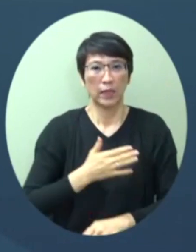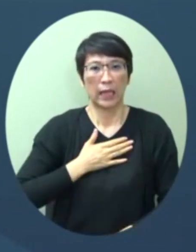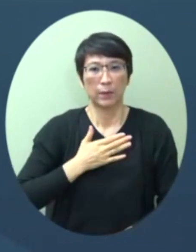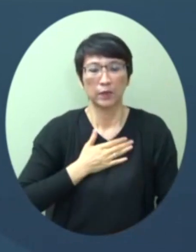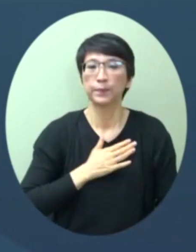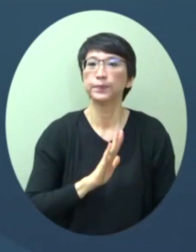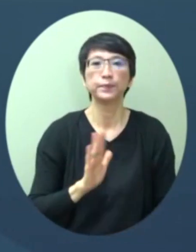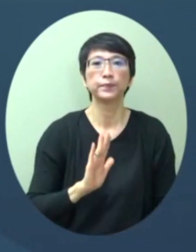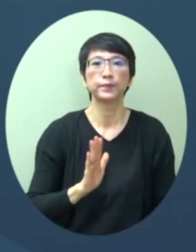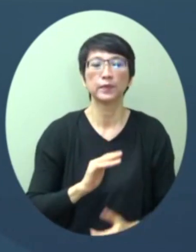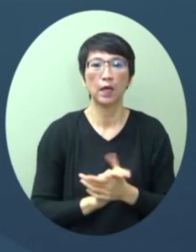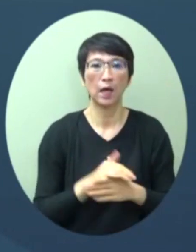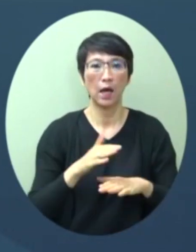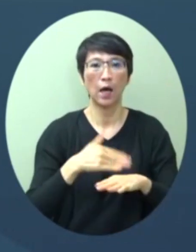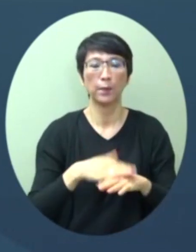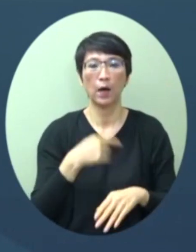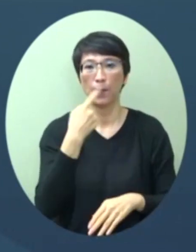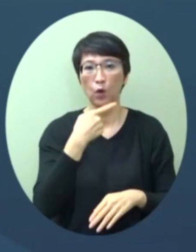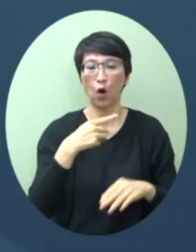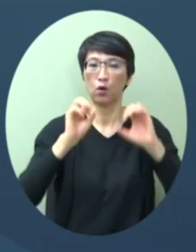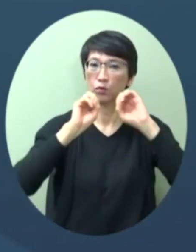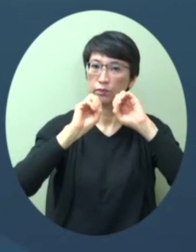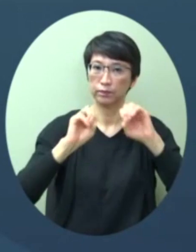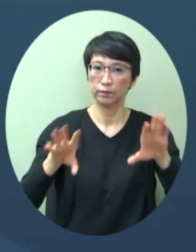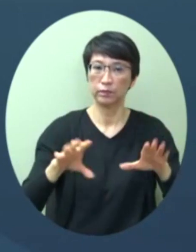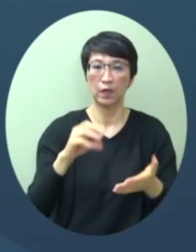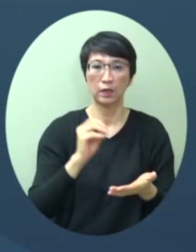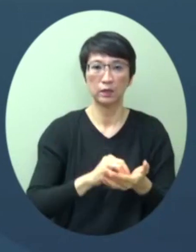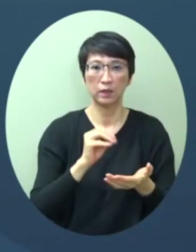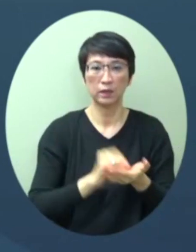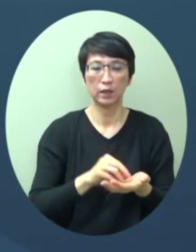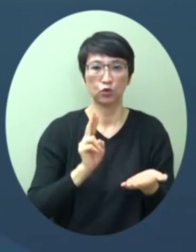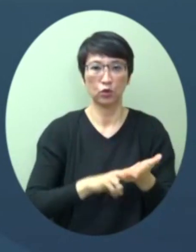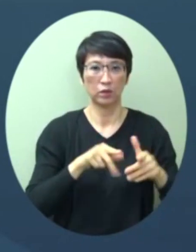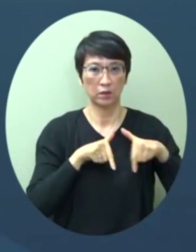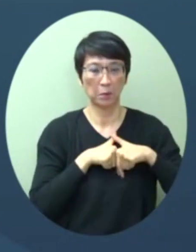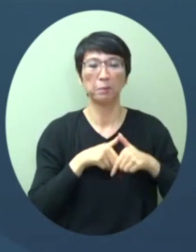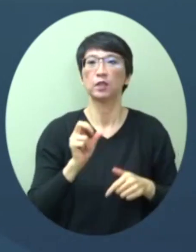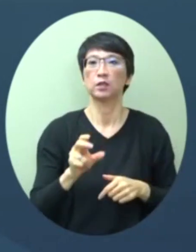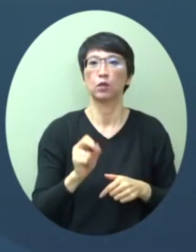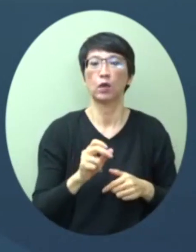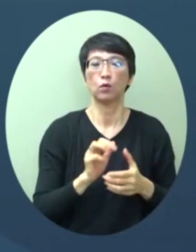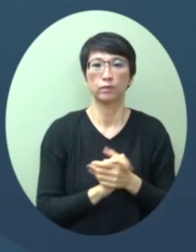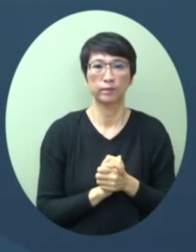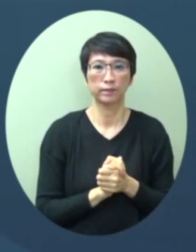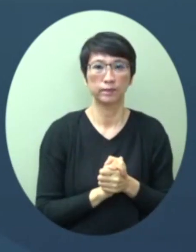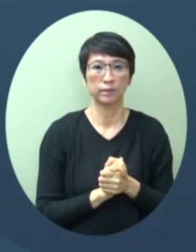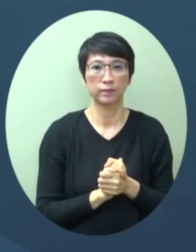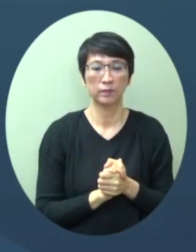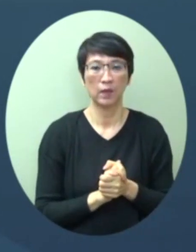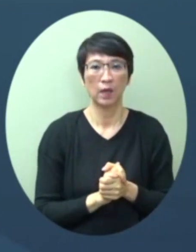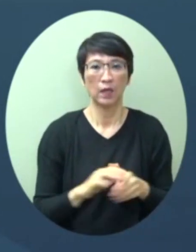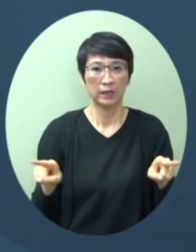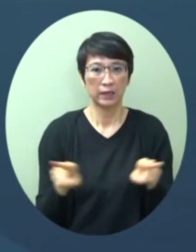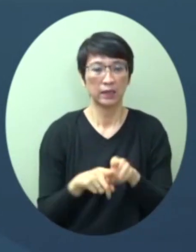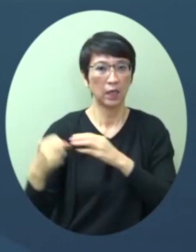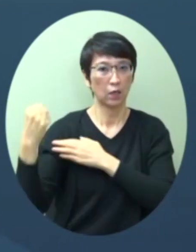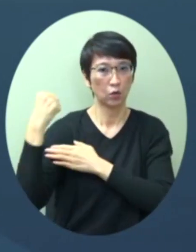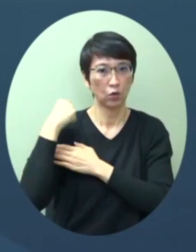慮大家正如我剛才所說以及呼籲一定要保持信心然後就是共同努力